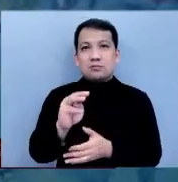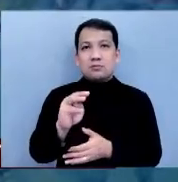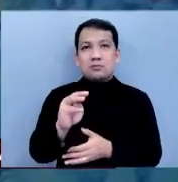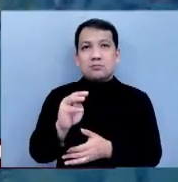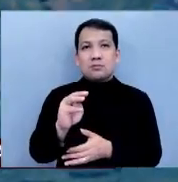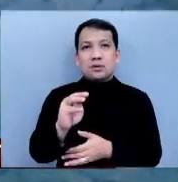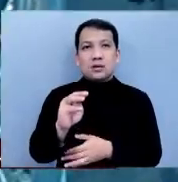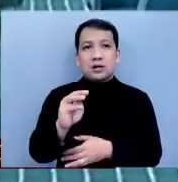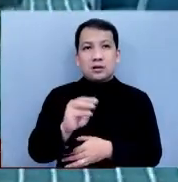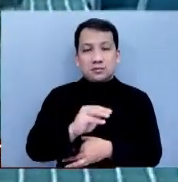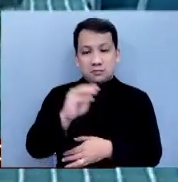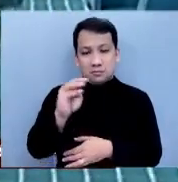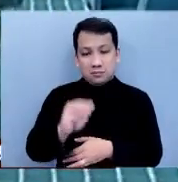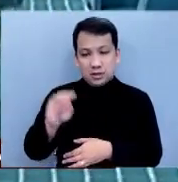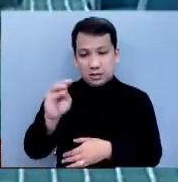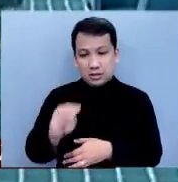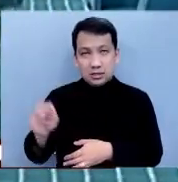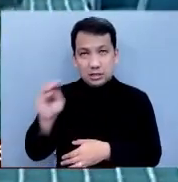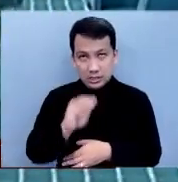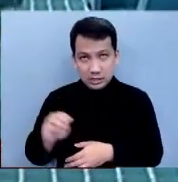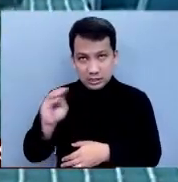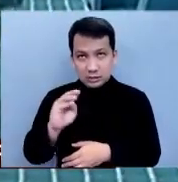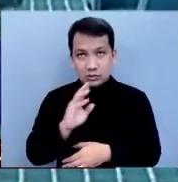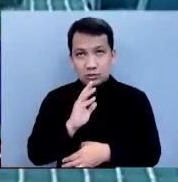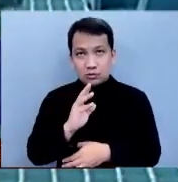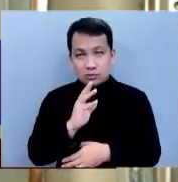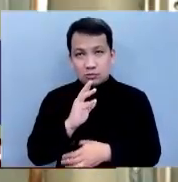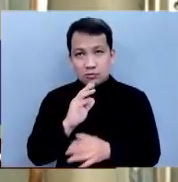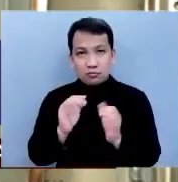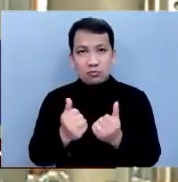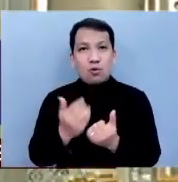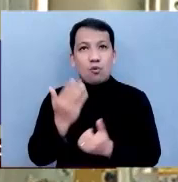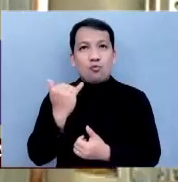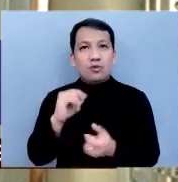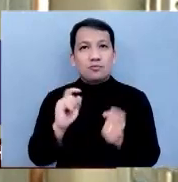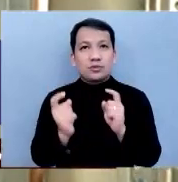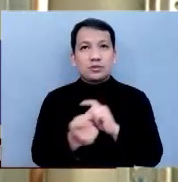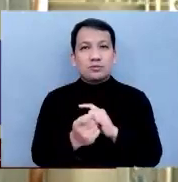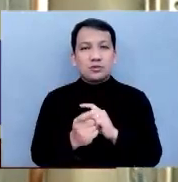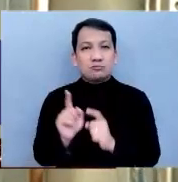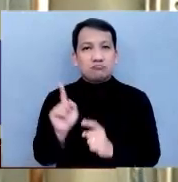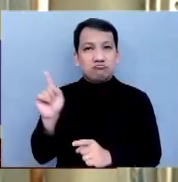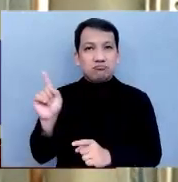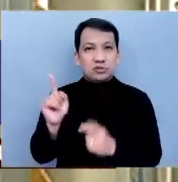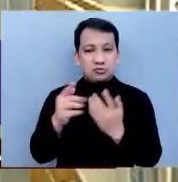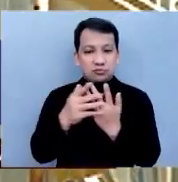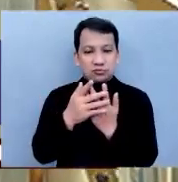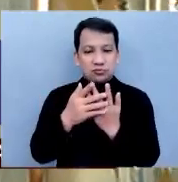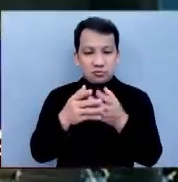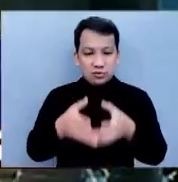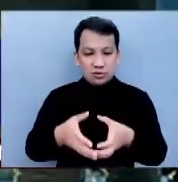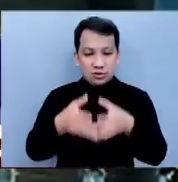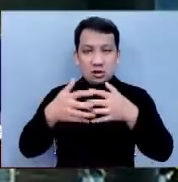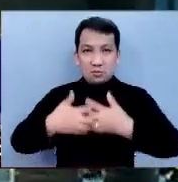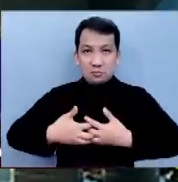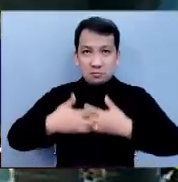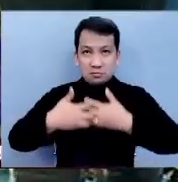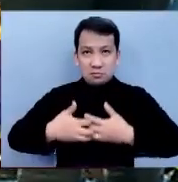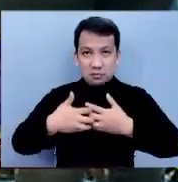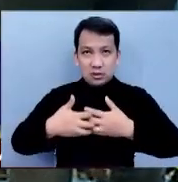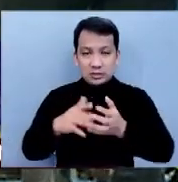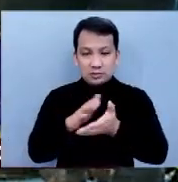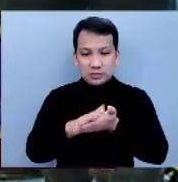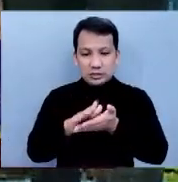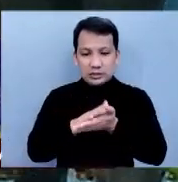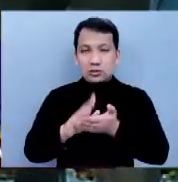maapektuhan. Sinimula na kasi ang pagpapalit sa unang 3 ultrafiltration membrane o yung pansala ng tubig sa Putatan Water